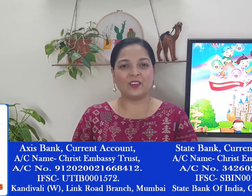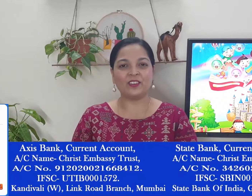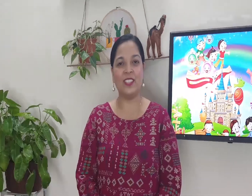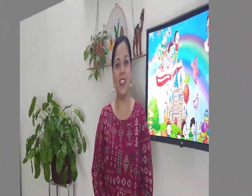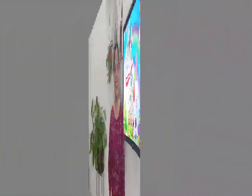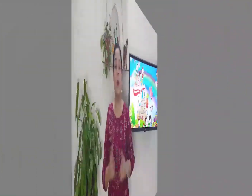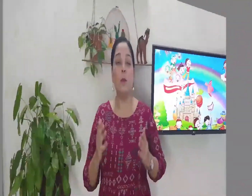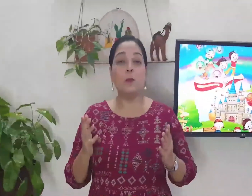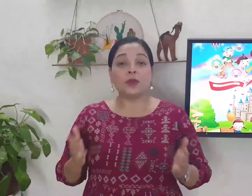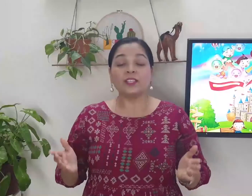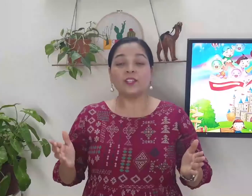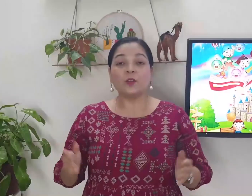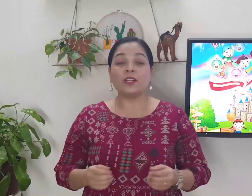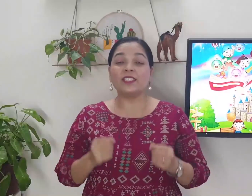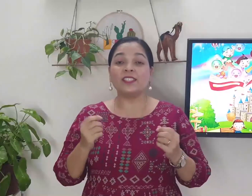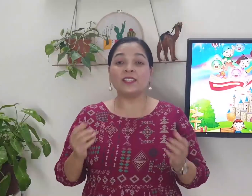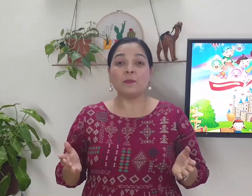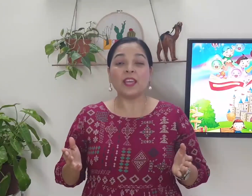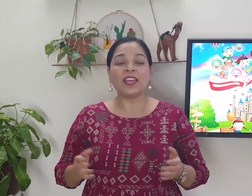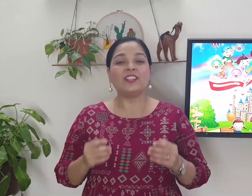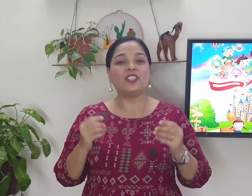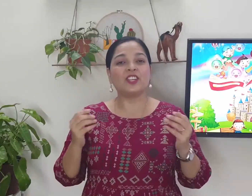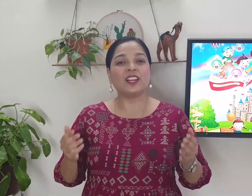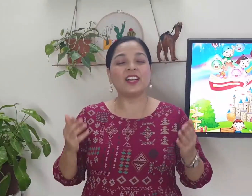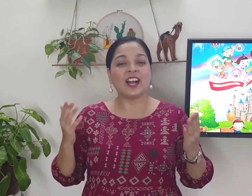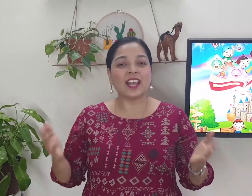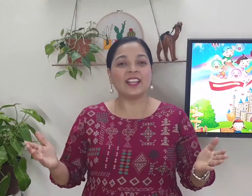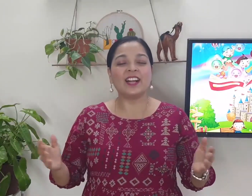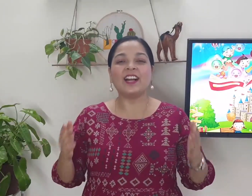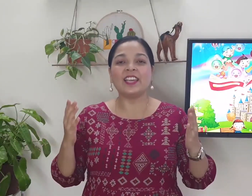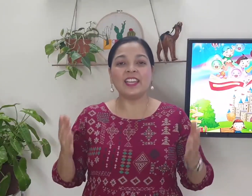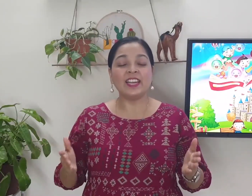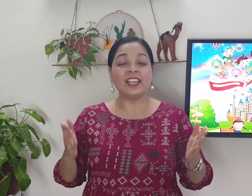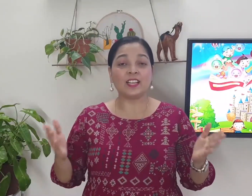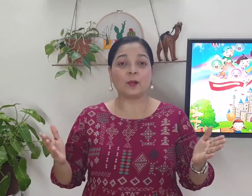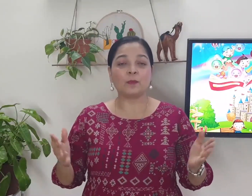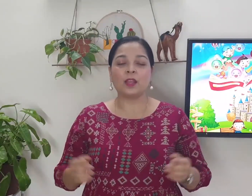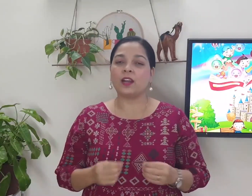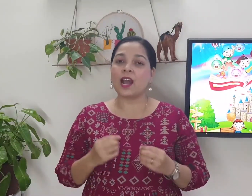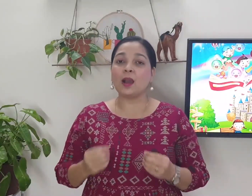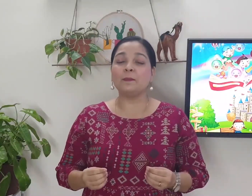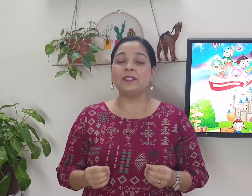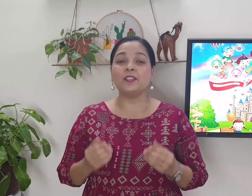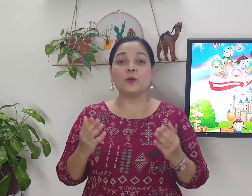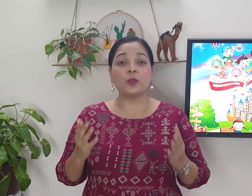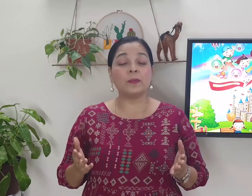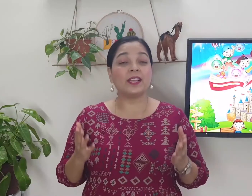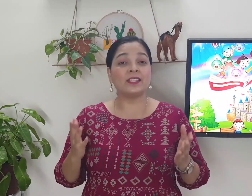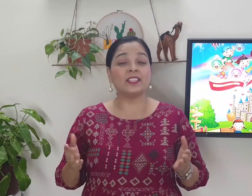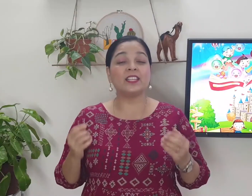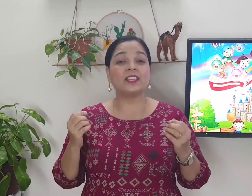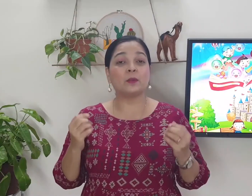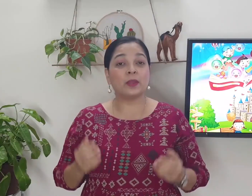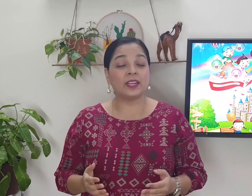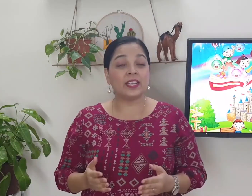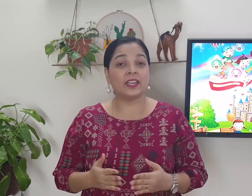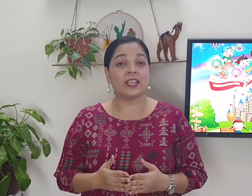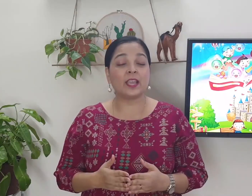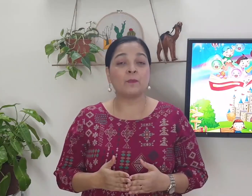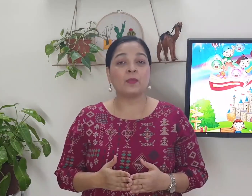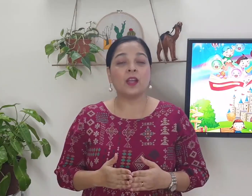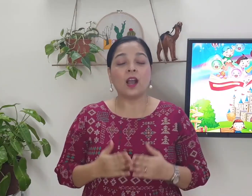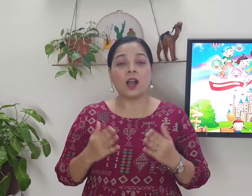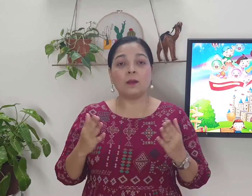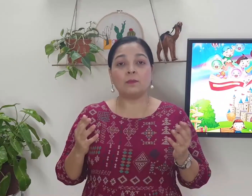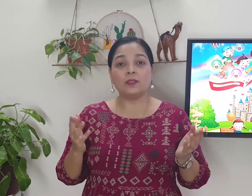लॉर्ड. प्रेज द लॉर्ड. ही वेळ आहे देव्य स्वास्थ्याची, हिलिंगची. जर तुम्ही तुमच्यापैकी कोणी आजारी